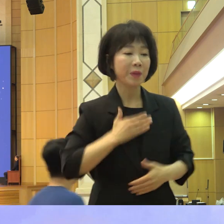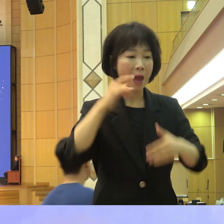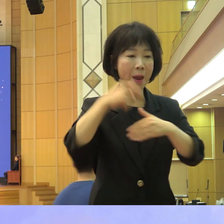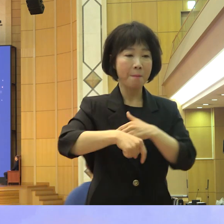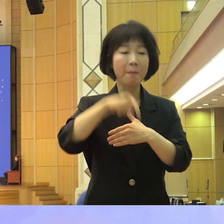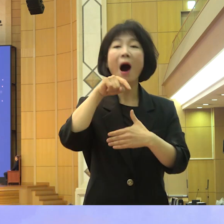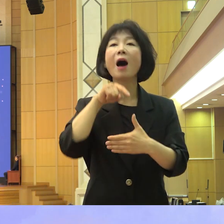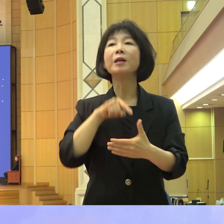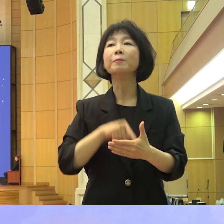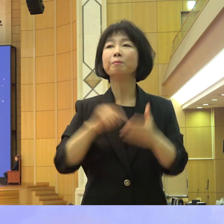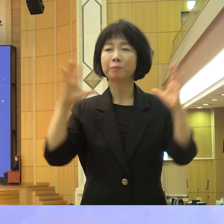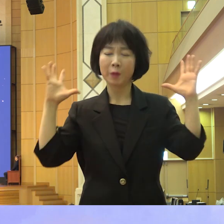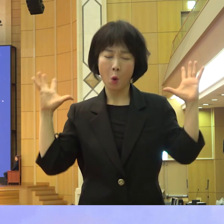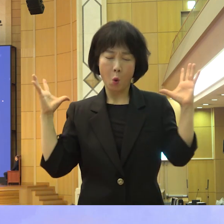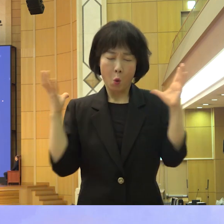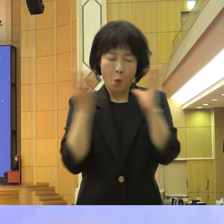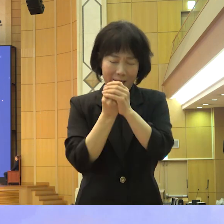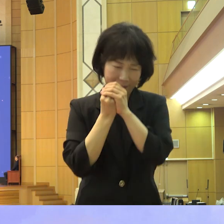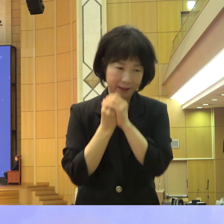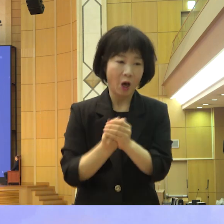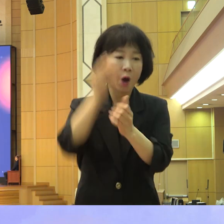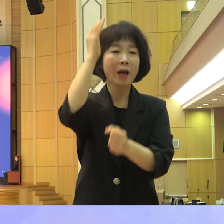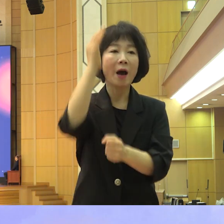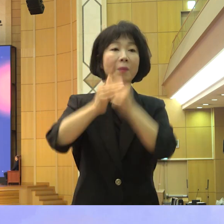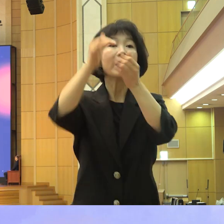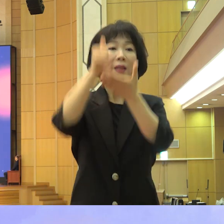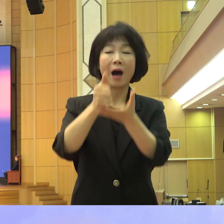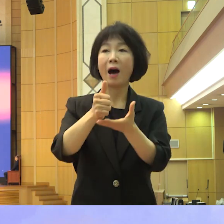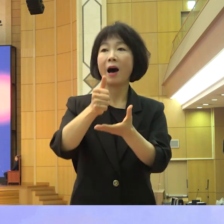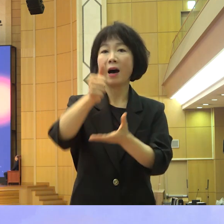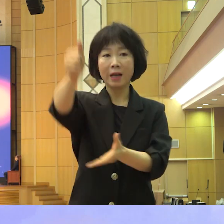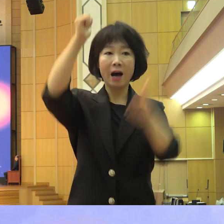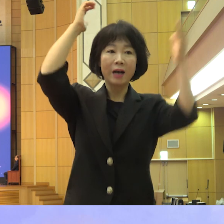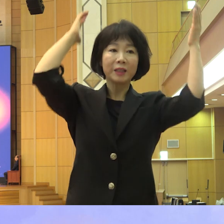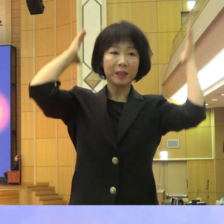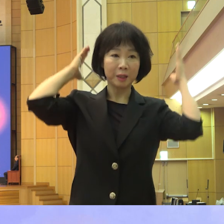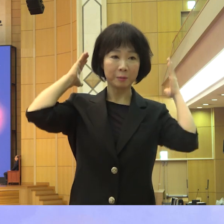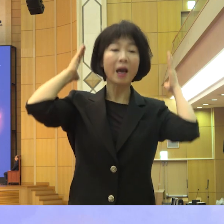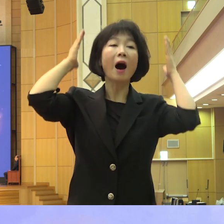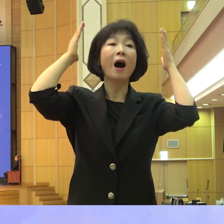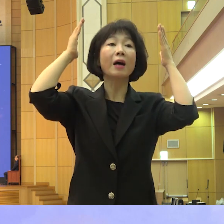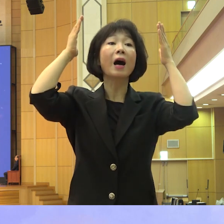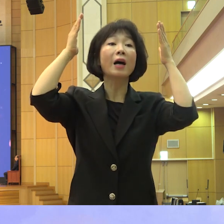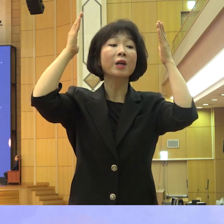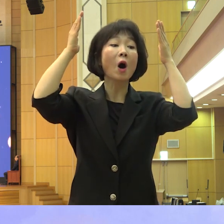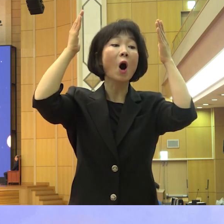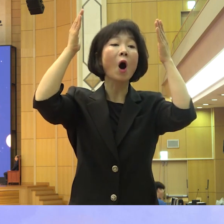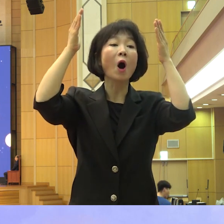향하여 내 마음 완전한 하나님